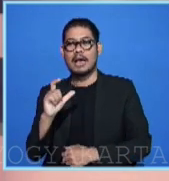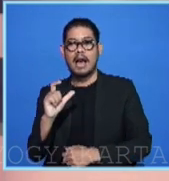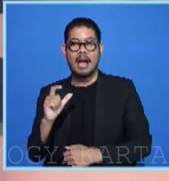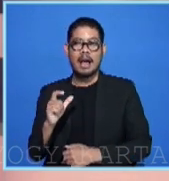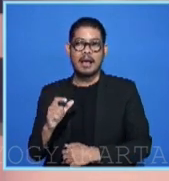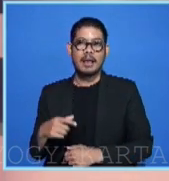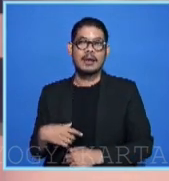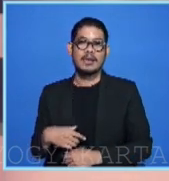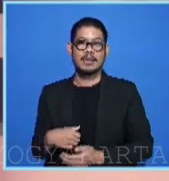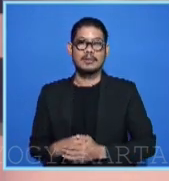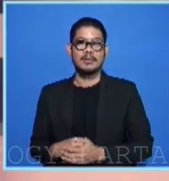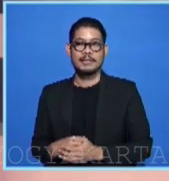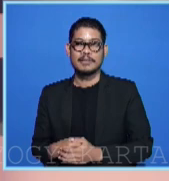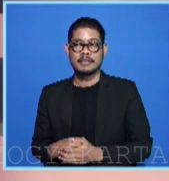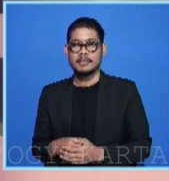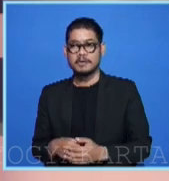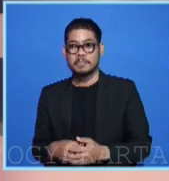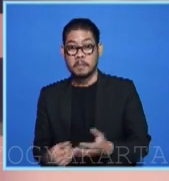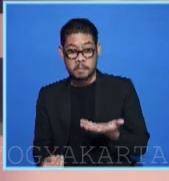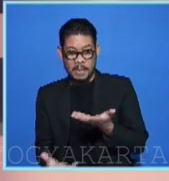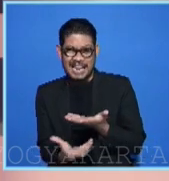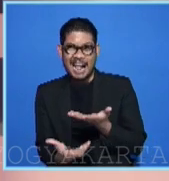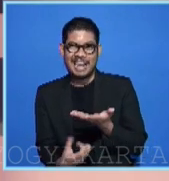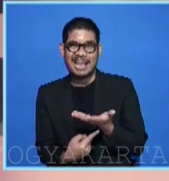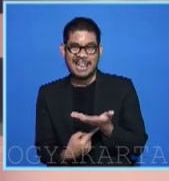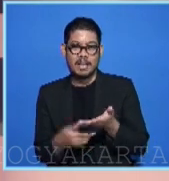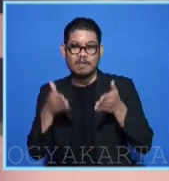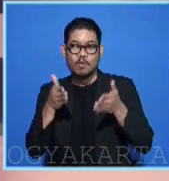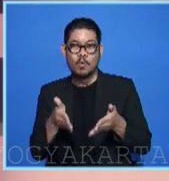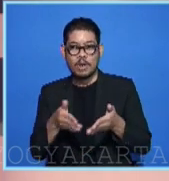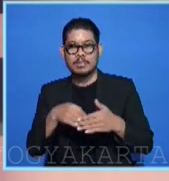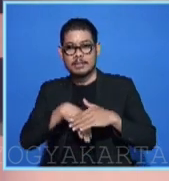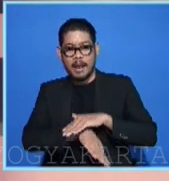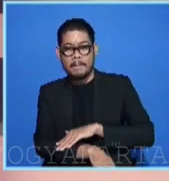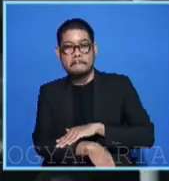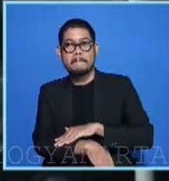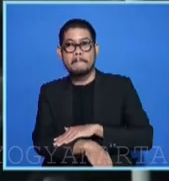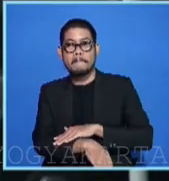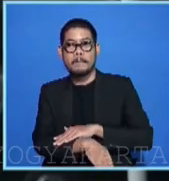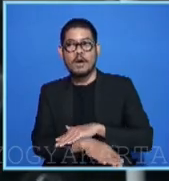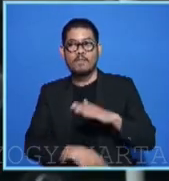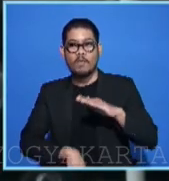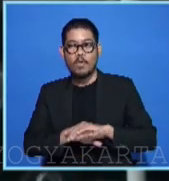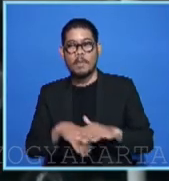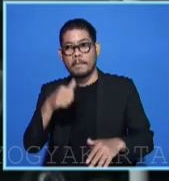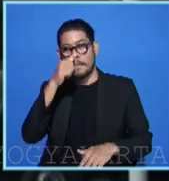selain dibakar juga dipendam dalam satu lubang termasuk mengoptimalkan bank sampah